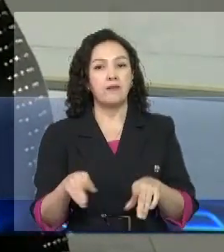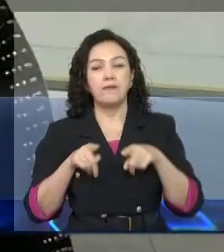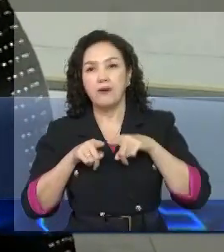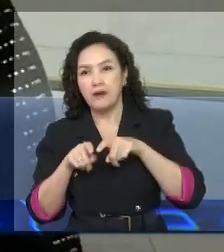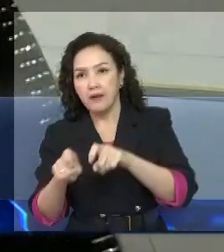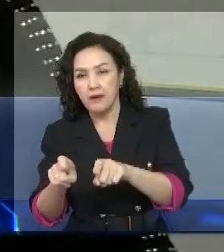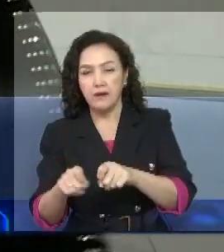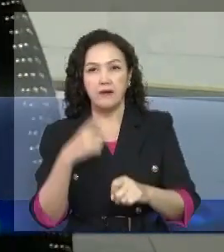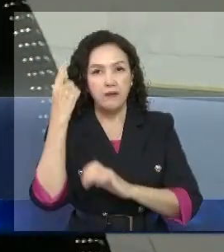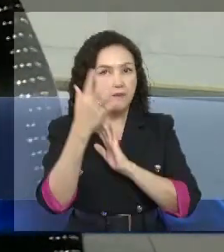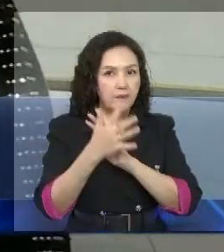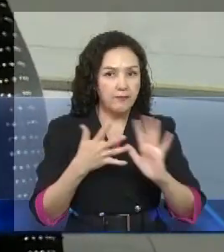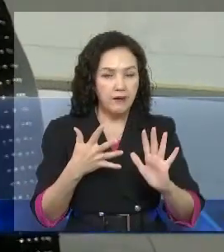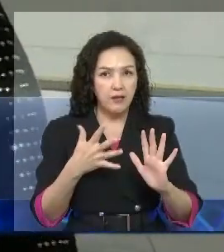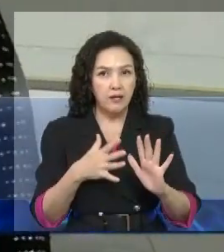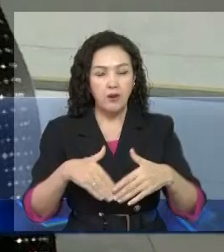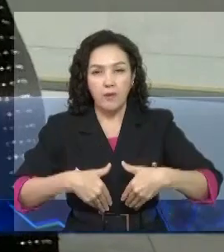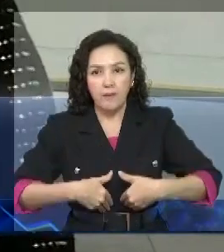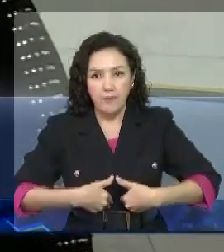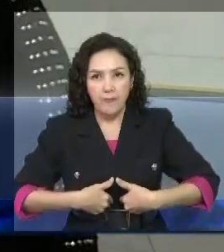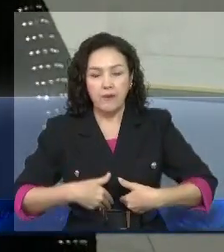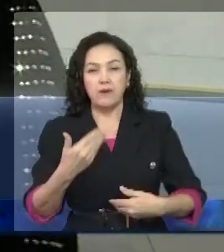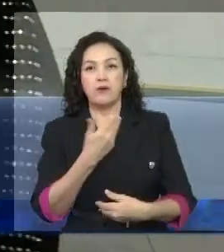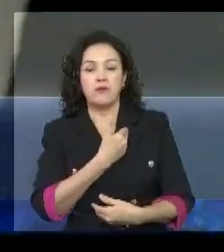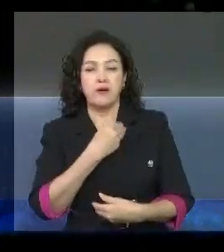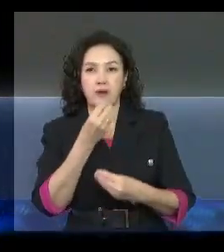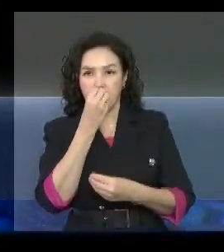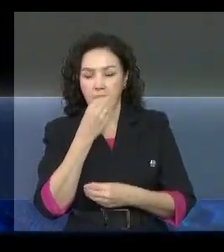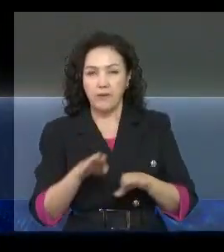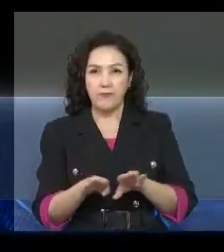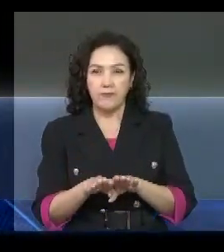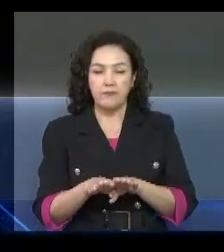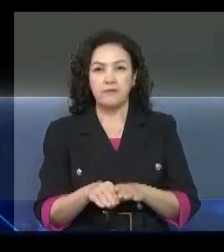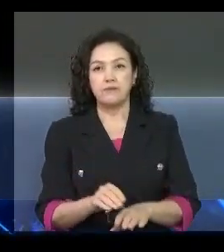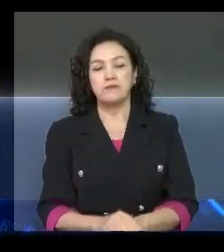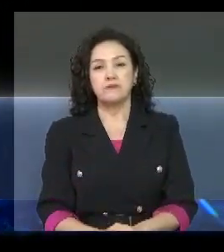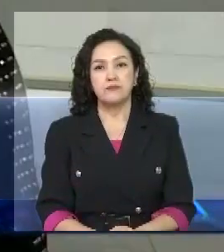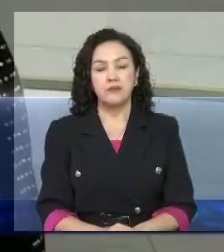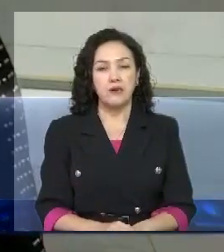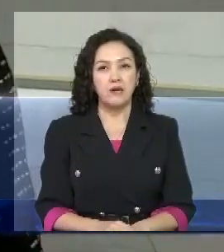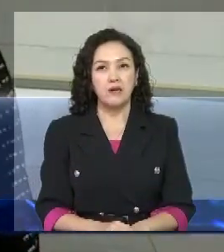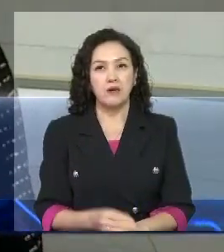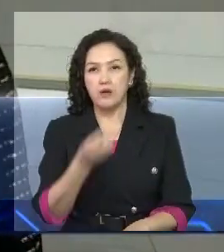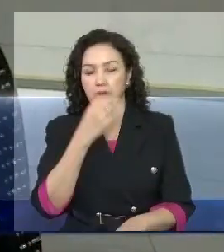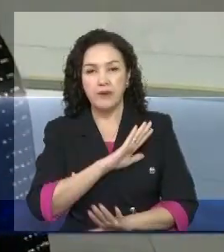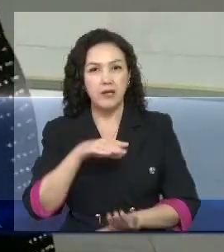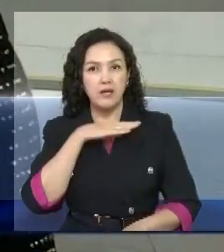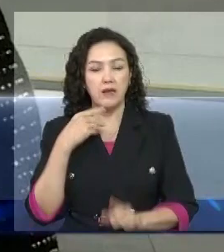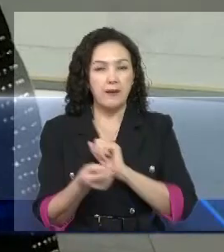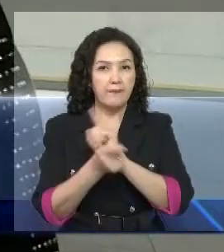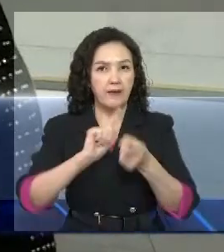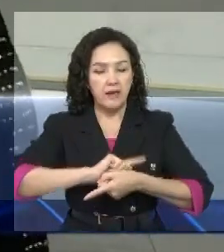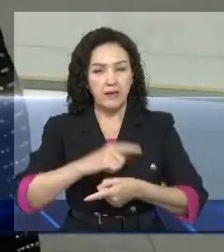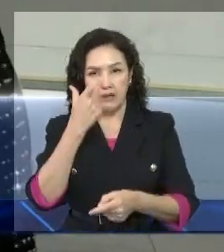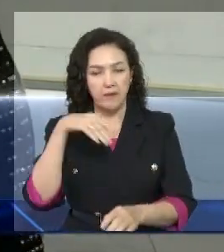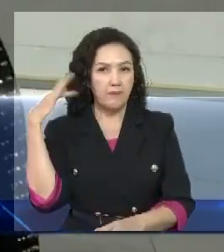естественно, понимаете, да, как он голоден, как он хочет съесть. Он переходит на растительную пищу. Не потому, что не есть мясо, а меняет свое